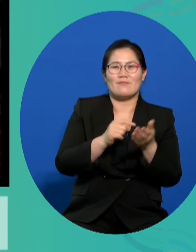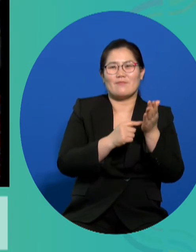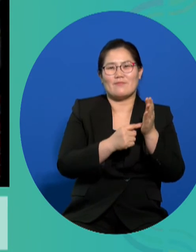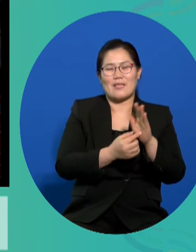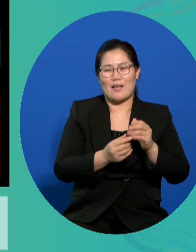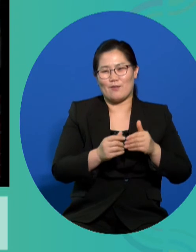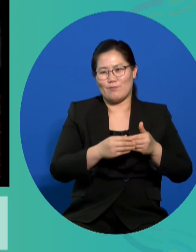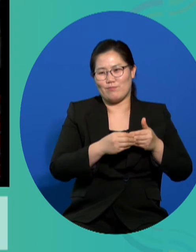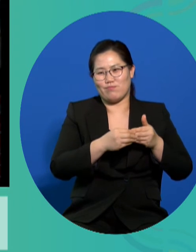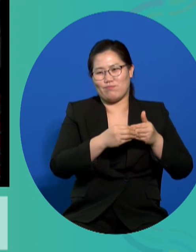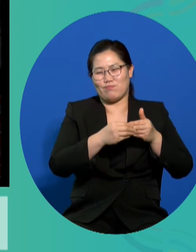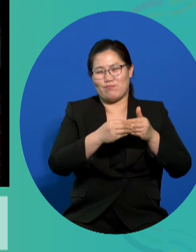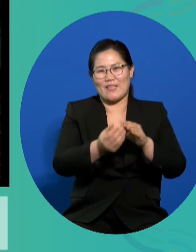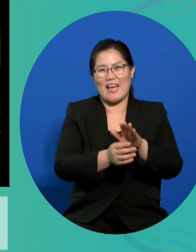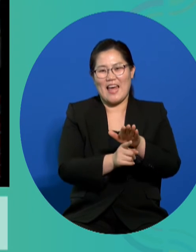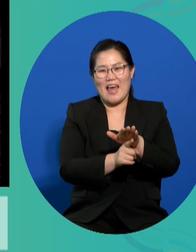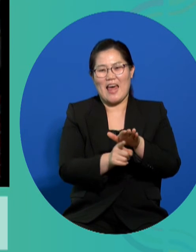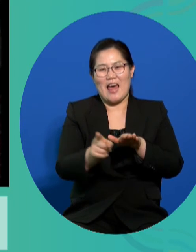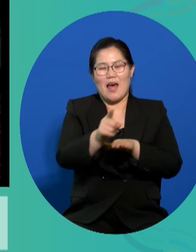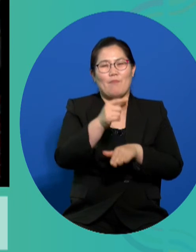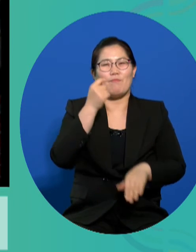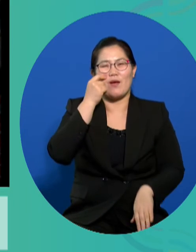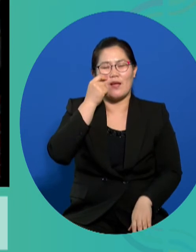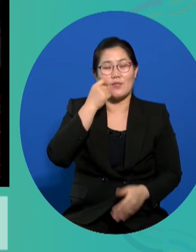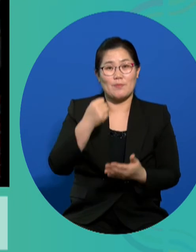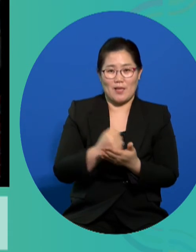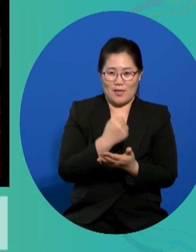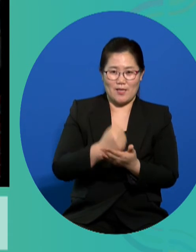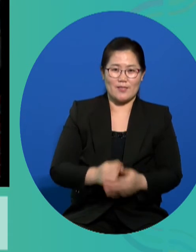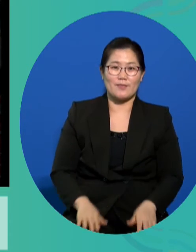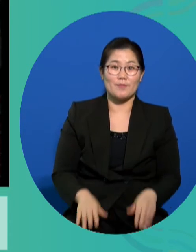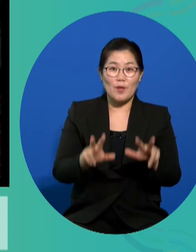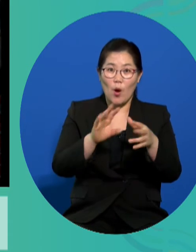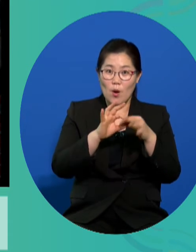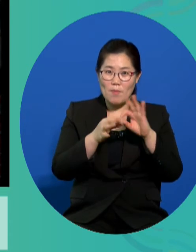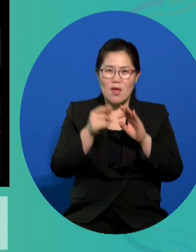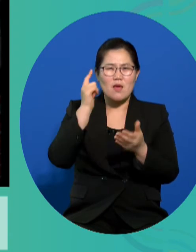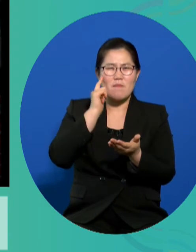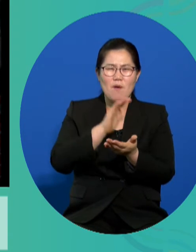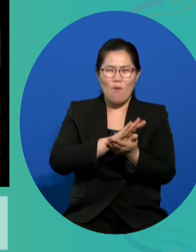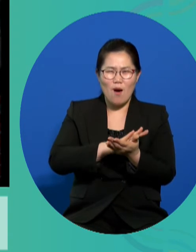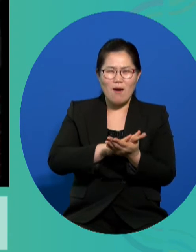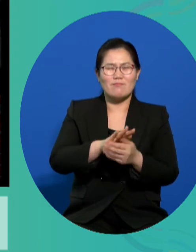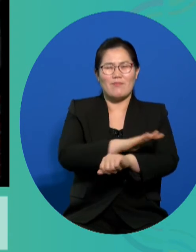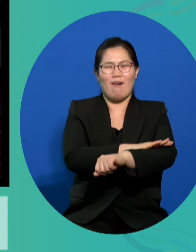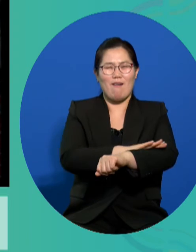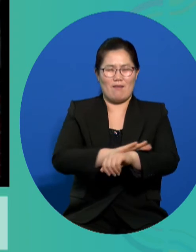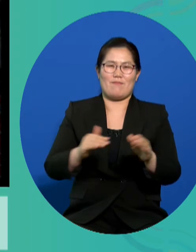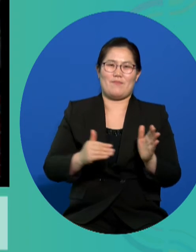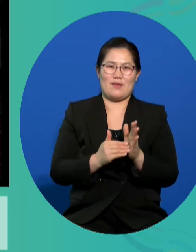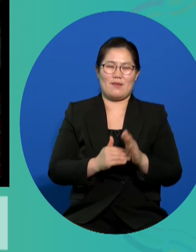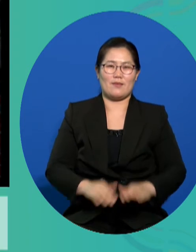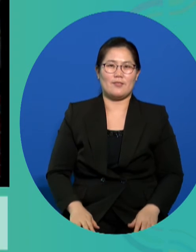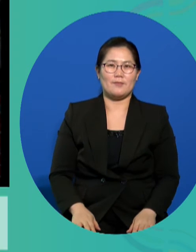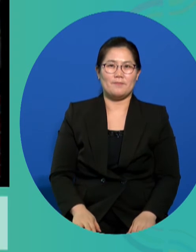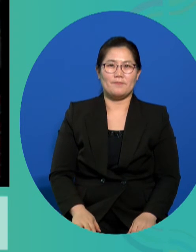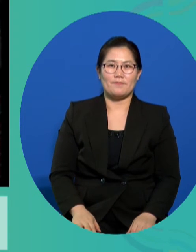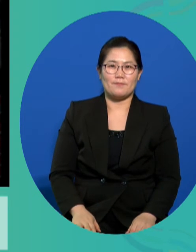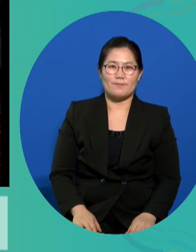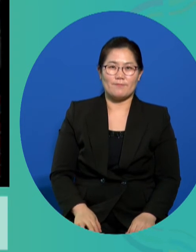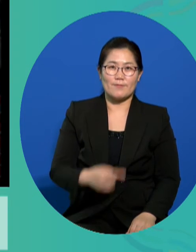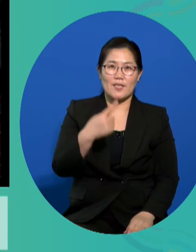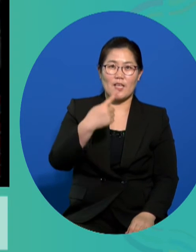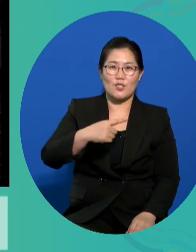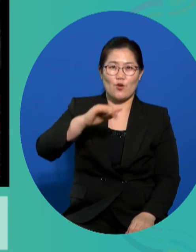가는 것들이. 근데 이제 분명한 건 평화적인 올림픽이라는 것은 확실합니다. 저희 1988년도에 냉전